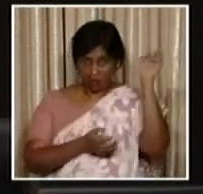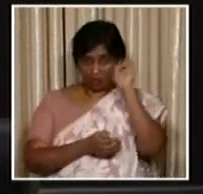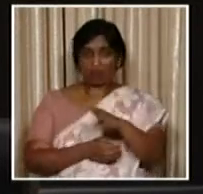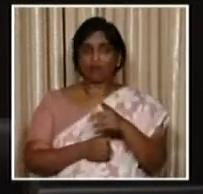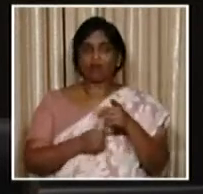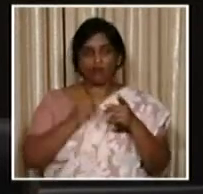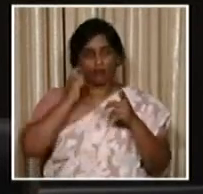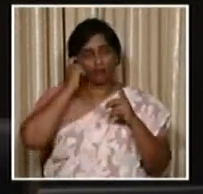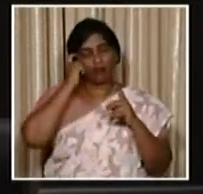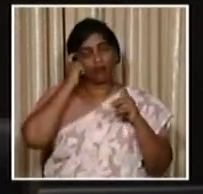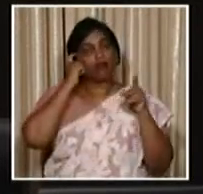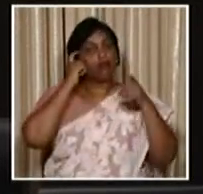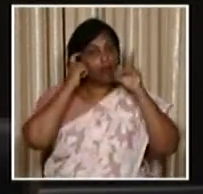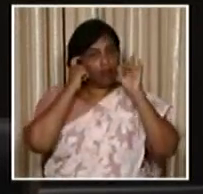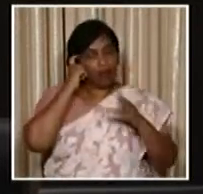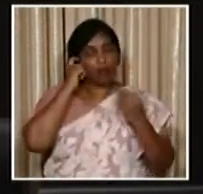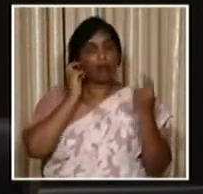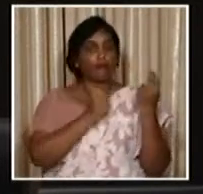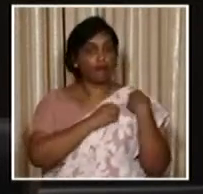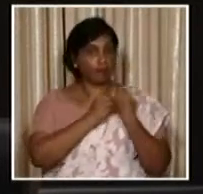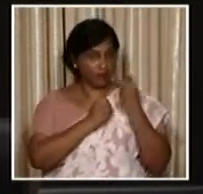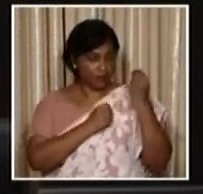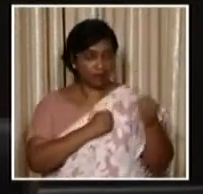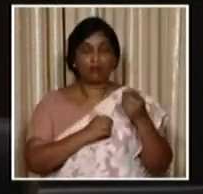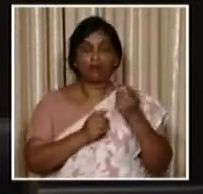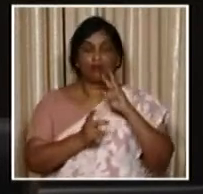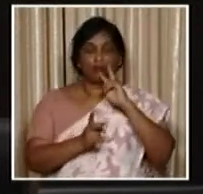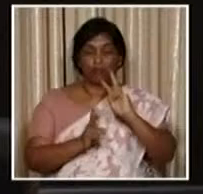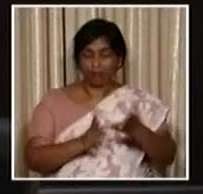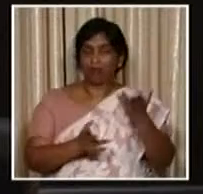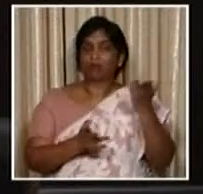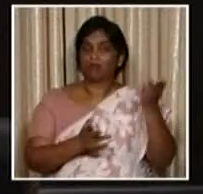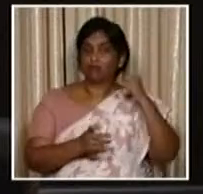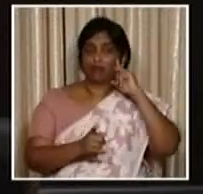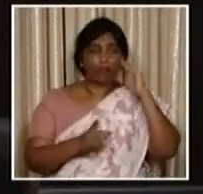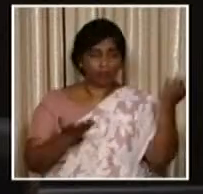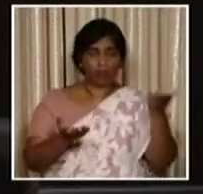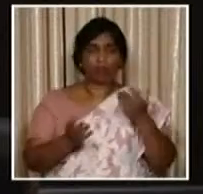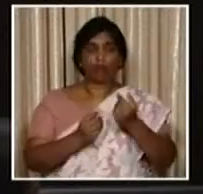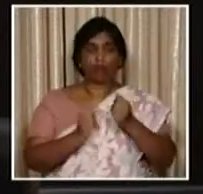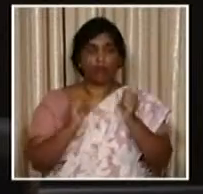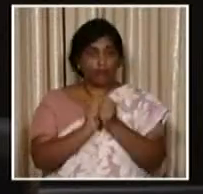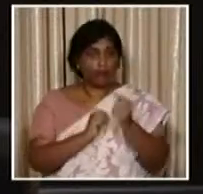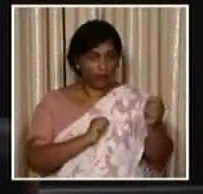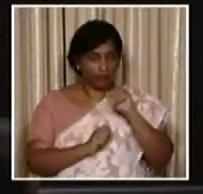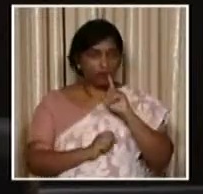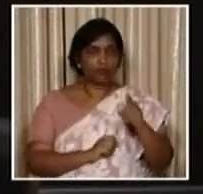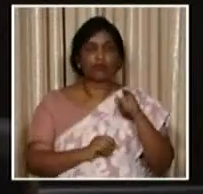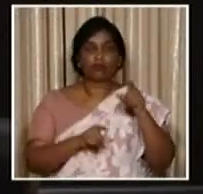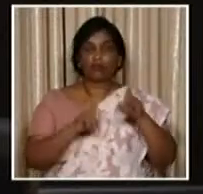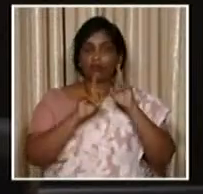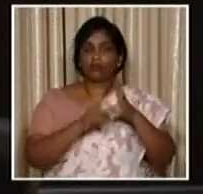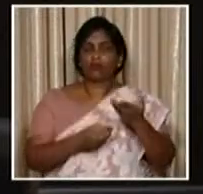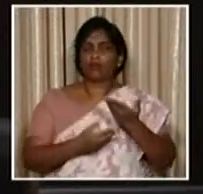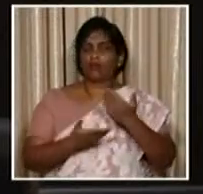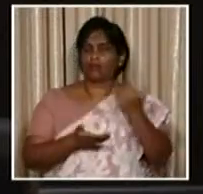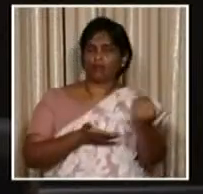කියන්නේ නොමග යන කෙනෙකුට ආයේ තනතුරු දෙන්න කියන්නේ නොමග යන එක්කෙනා අතේ තියලාද මේ වැඩ ටික කරගන්න කියන්නේ මේ